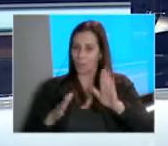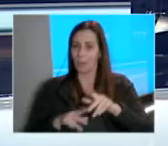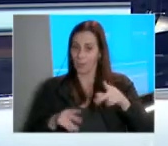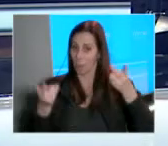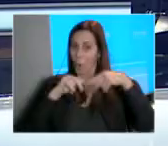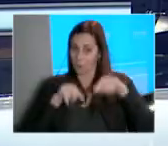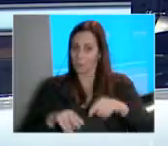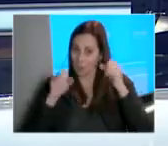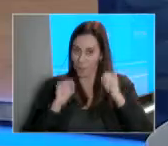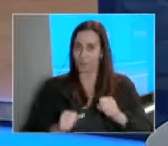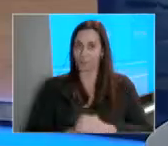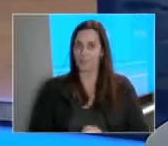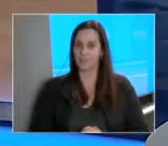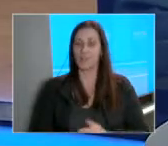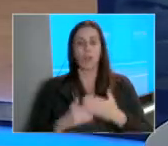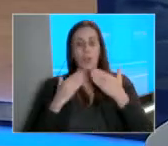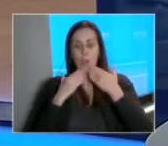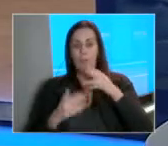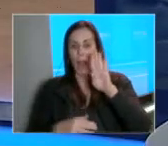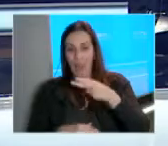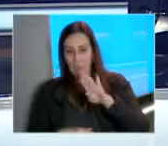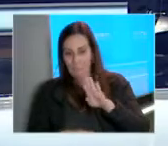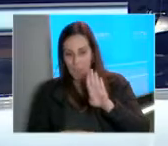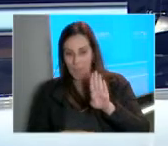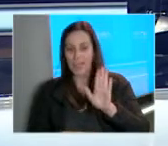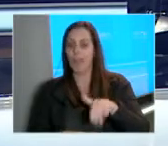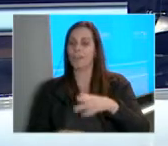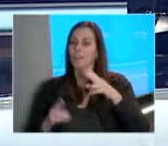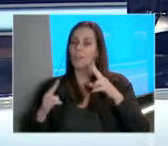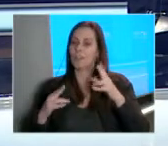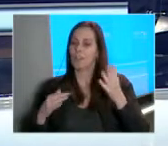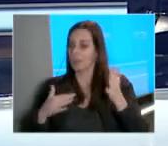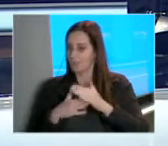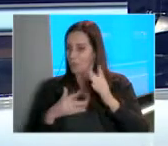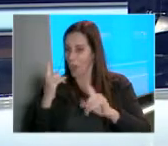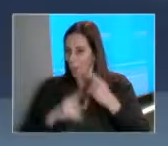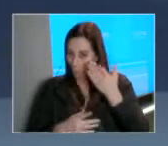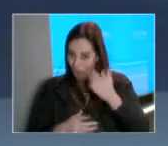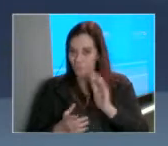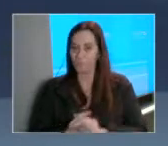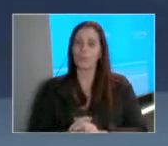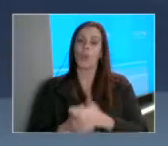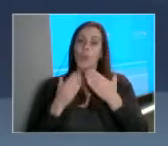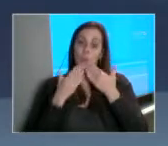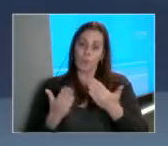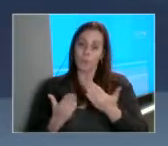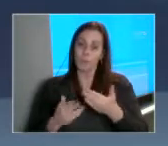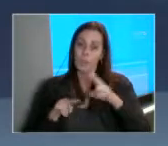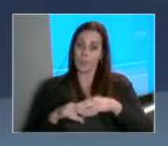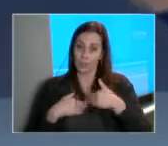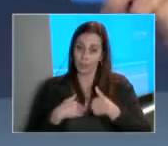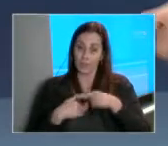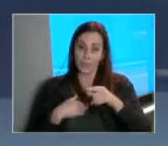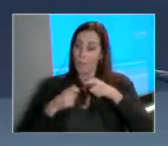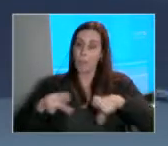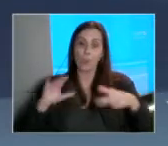אתם חוזרות לפה, זה בטוח. אני רוצה להודות לבירה ברדוגו, כרגיל. אנחנו נבדוק את ההתקדמות במשחק. אני רוצה להודות לכם ששרדתם אותנו.